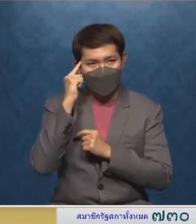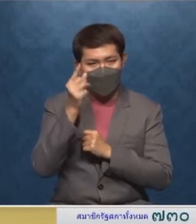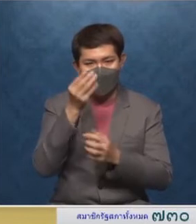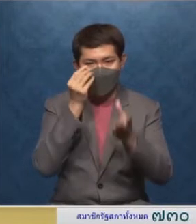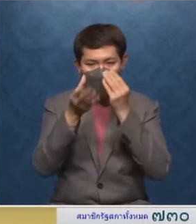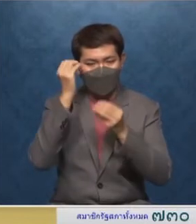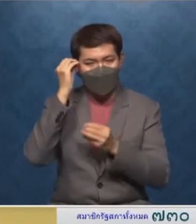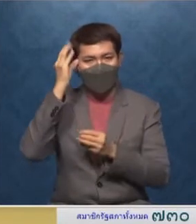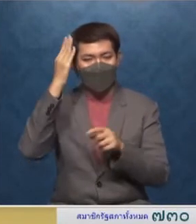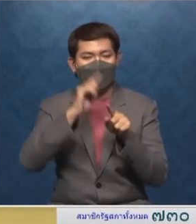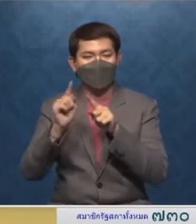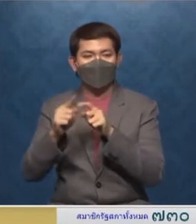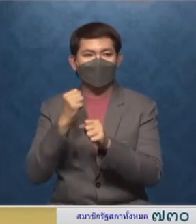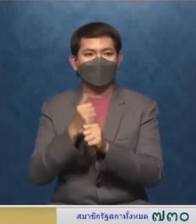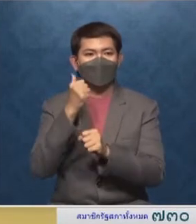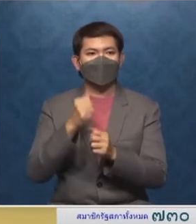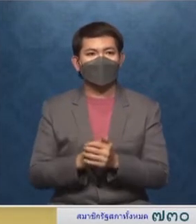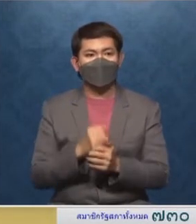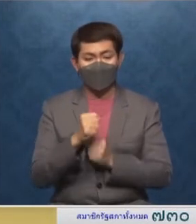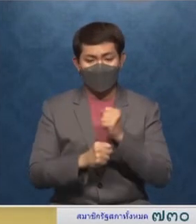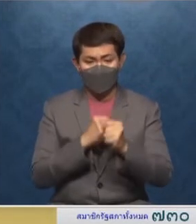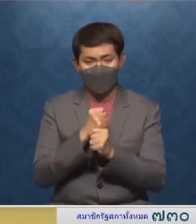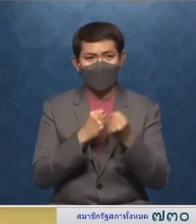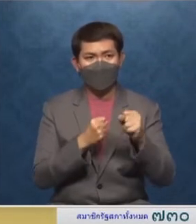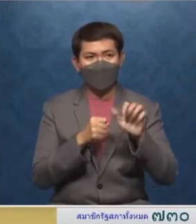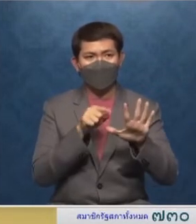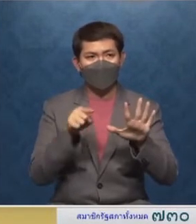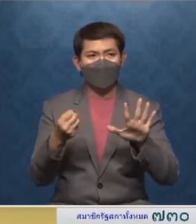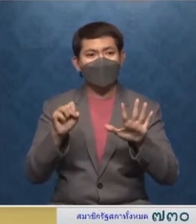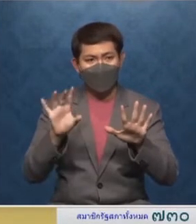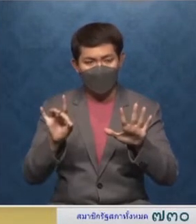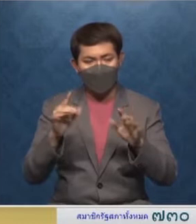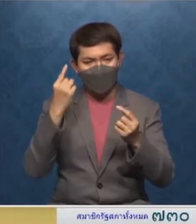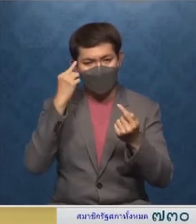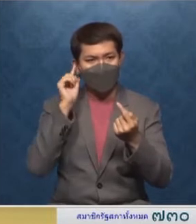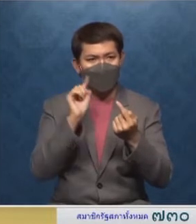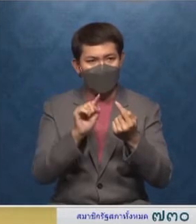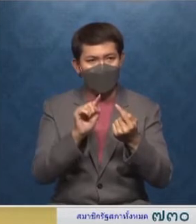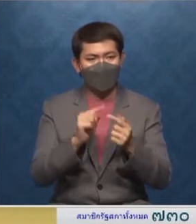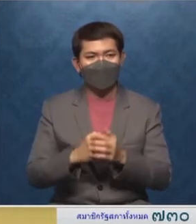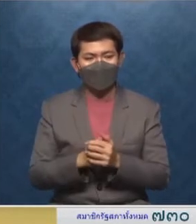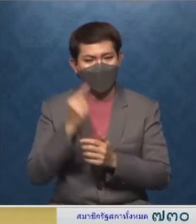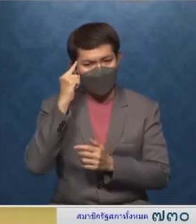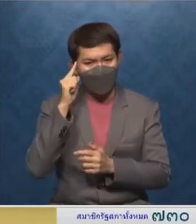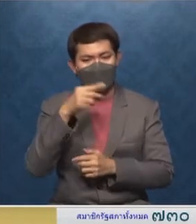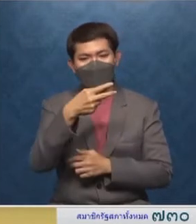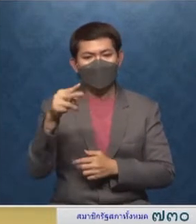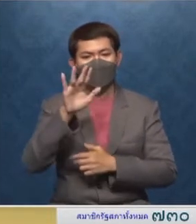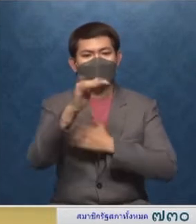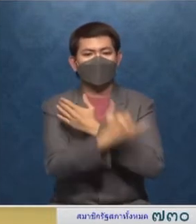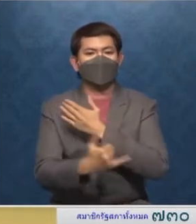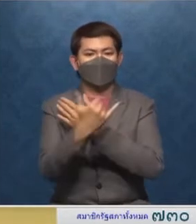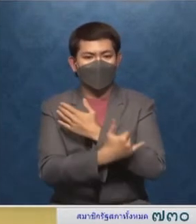ได้อย่างคล่องแคล่ว15ถึง18เนี่ยก็ต้องมีตั้งเป้าหมายว่าให้รู้ภาษาต่างประเทศในระดับ